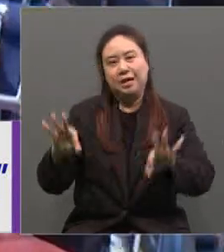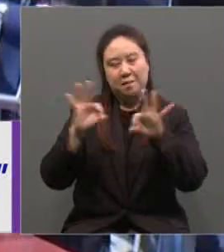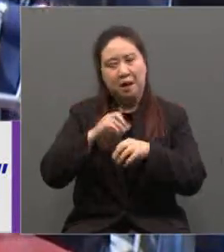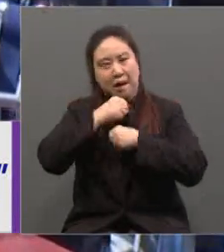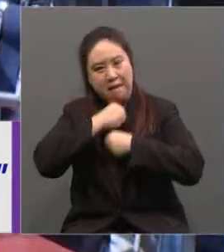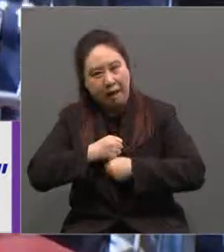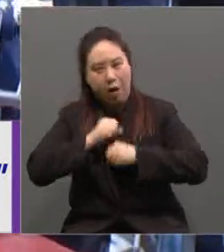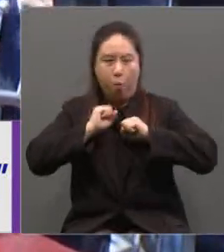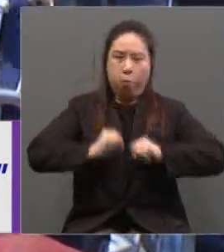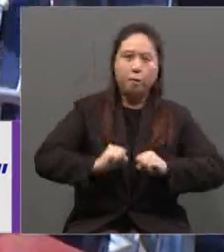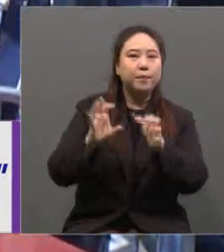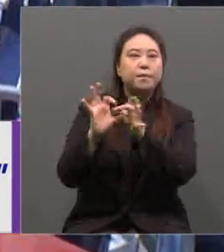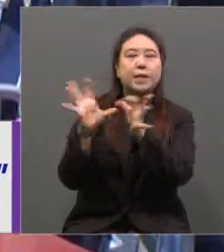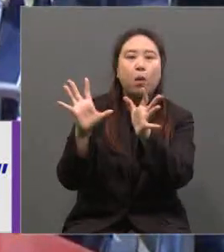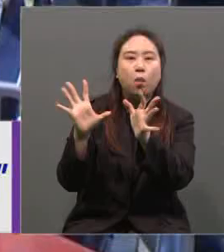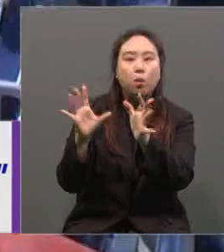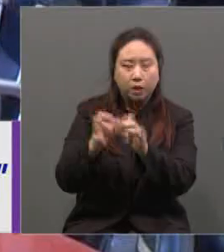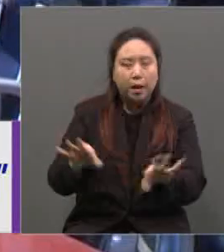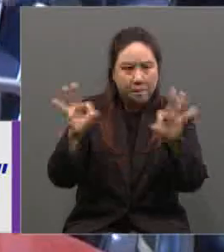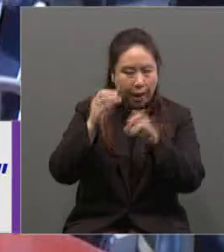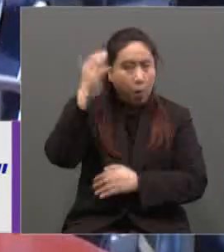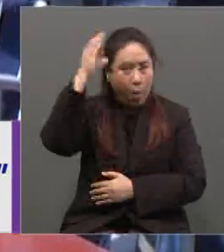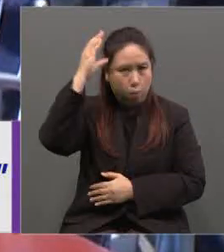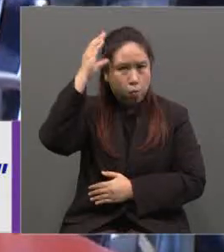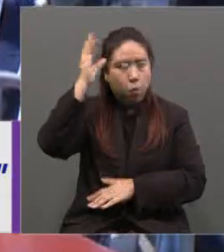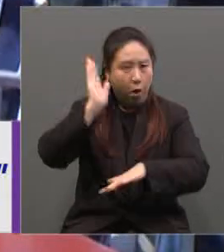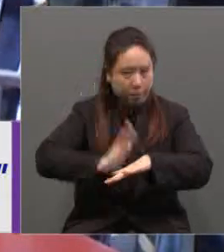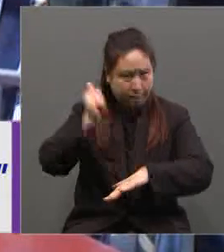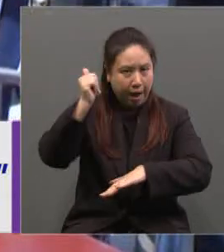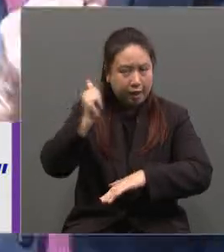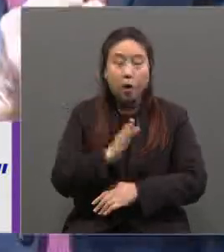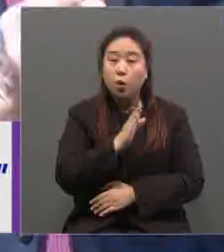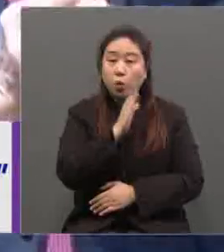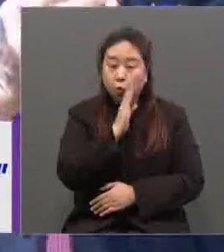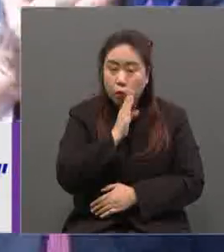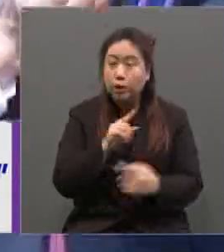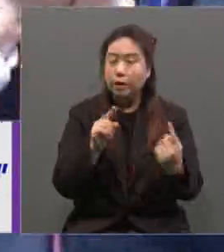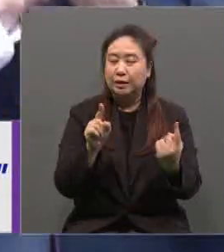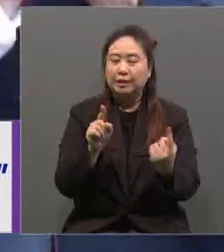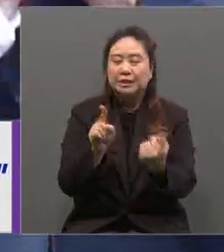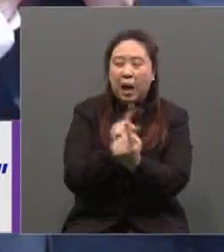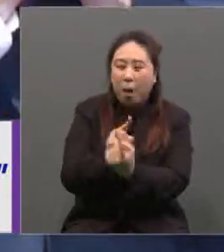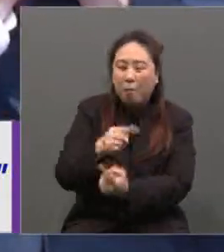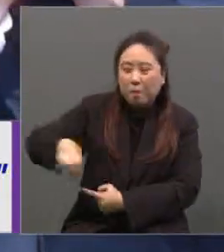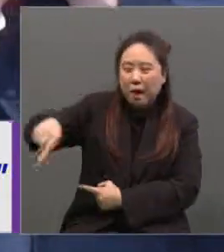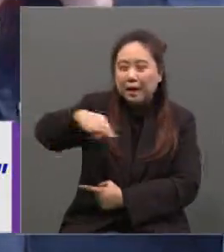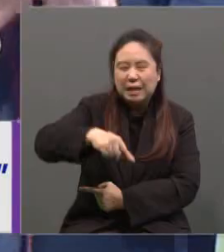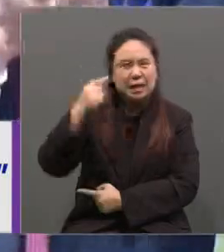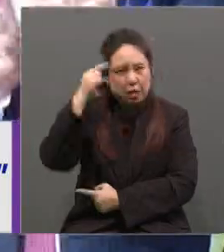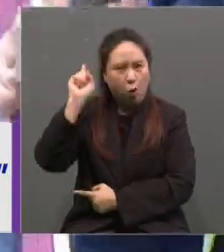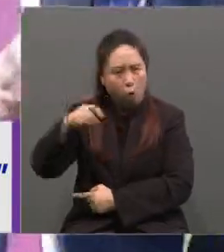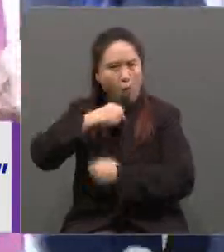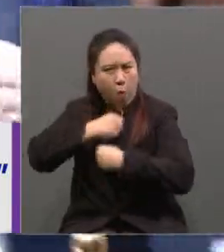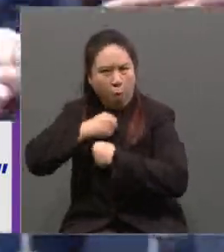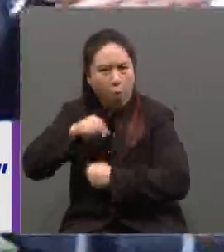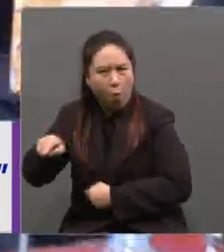าวุโสหรืออายุมากกว่าแต่อยู่ที่ความรู้ความสามารถหากสังคมที่เชื่อในเรื่องความอาวุโสมันจะกดทับทำให้คน